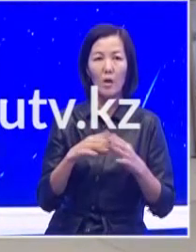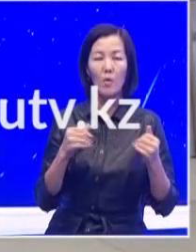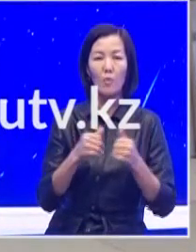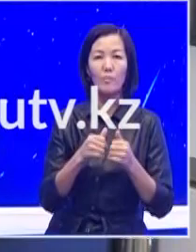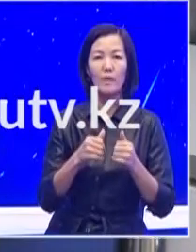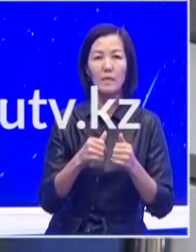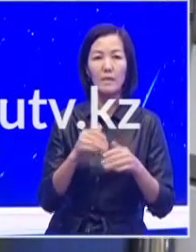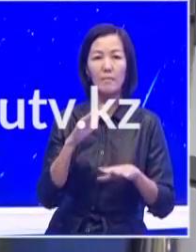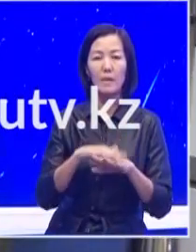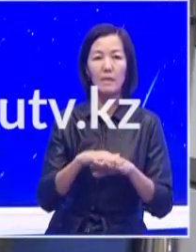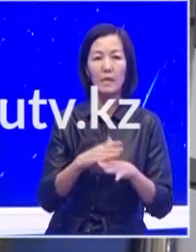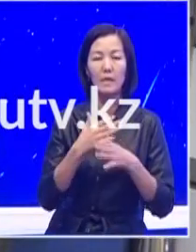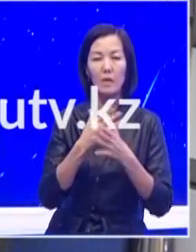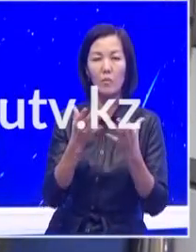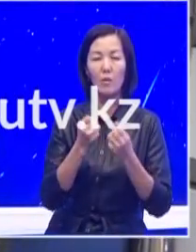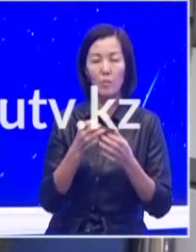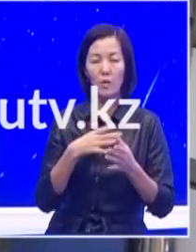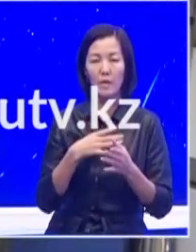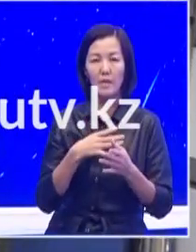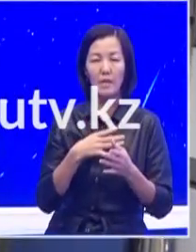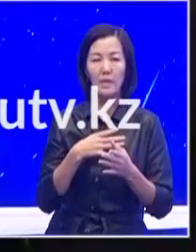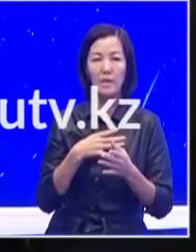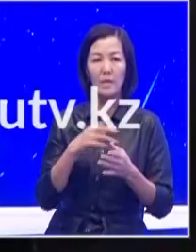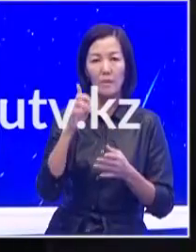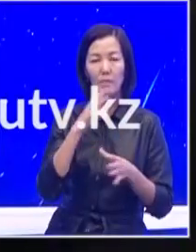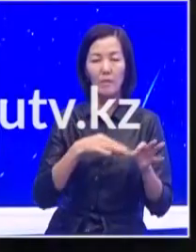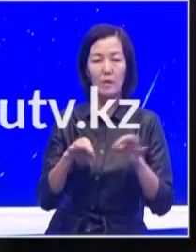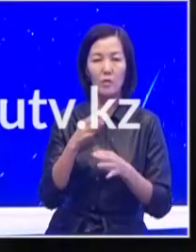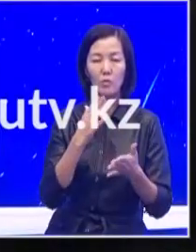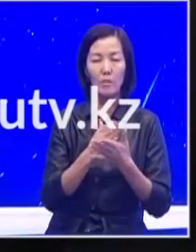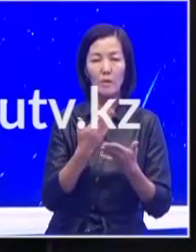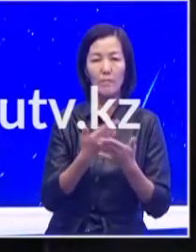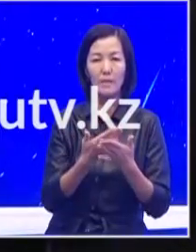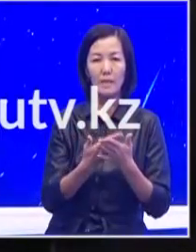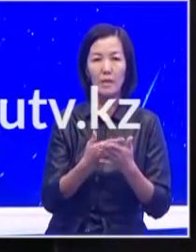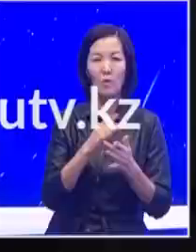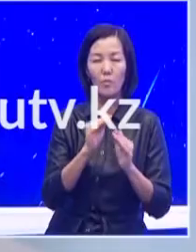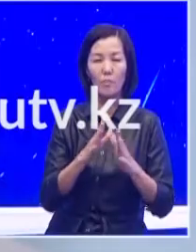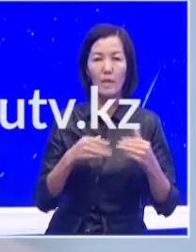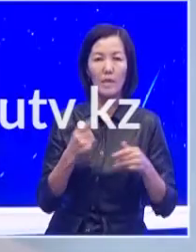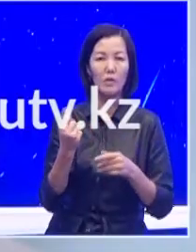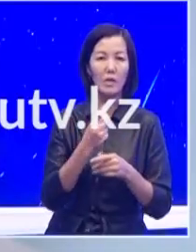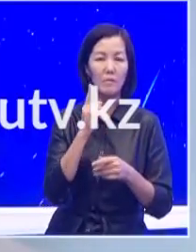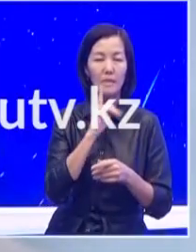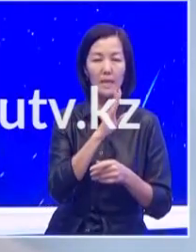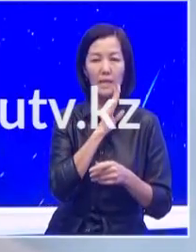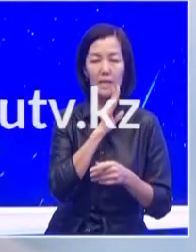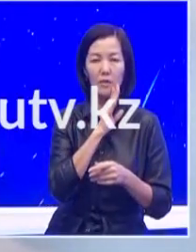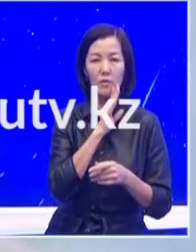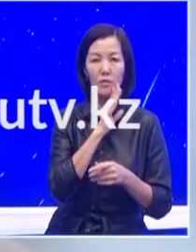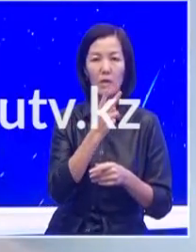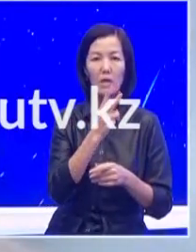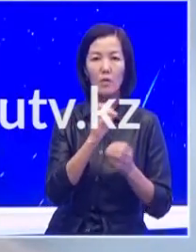жүзеге асырады. Тұрғындарға қолжетімді әрі тиімді мемлекеттік жобалар бар. Мәселен, Көп балалымен жалғыз басты аналар үшін